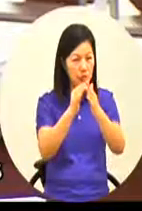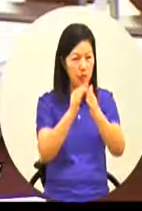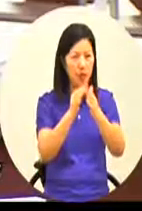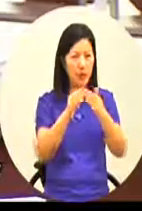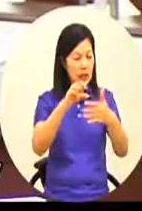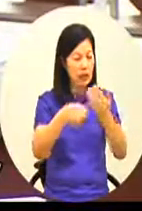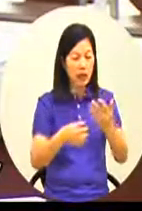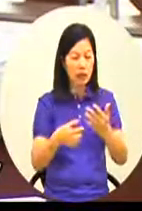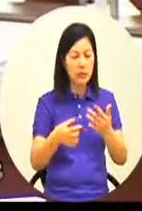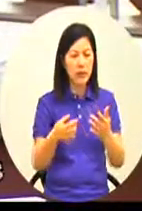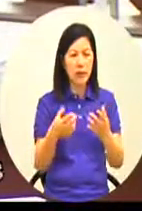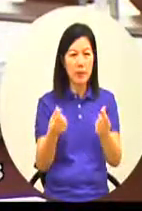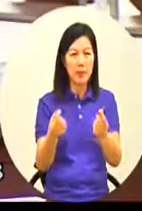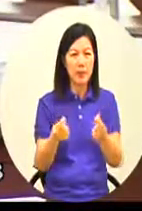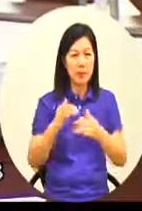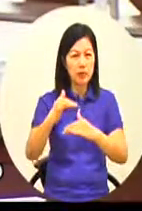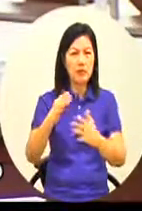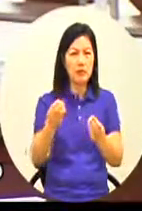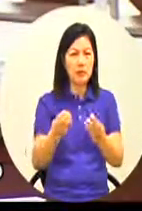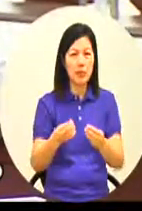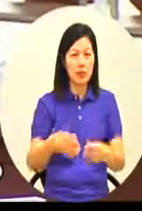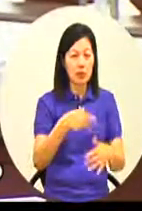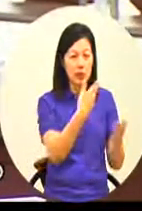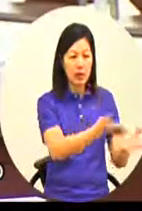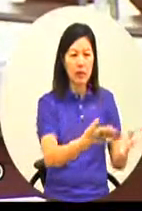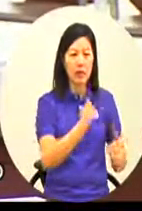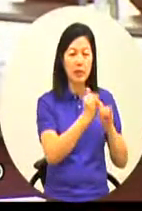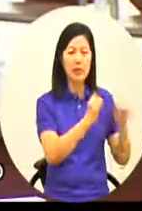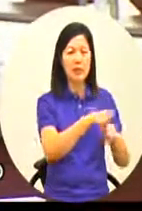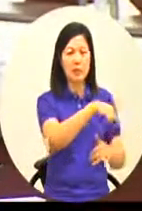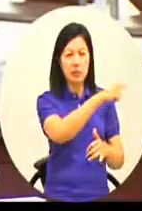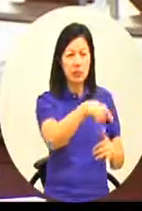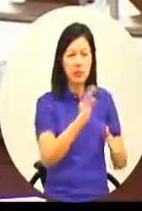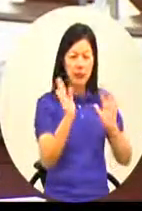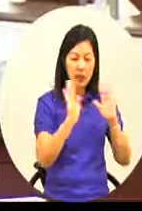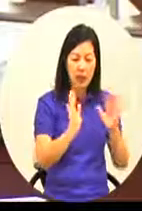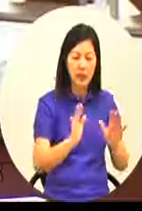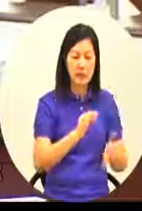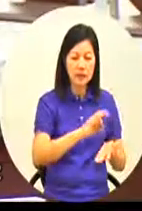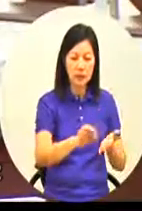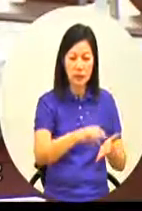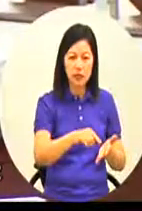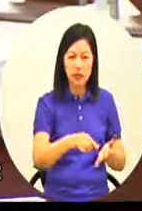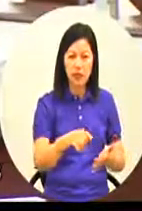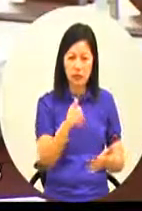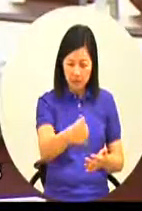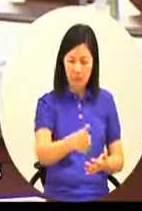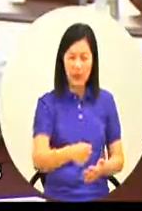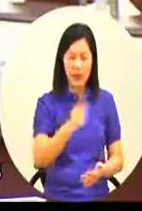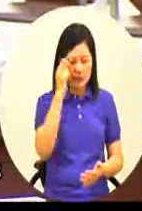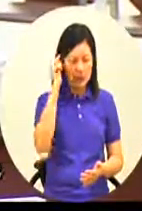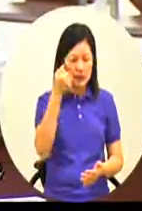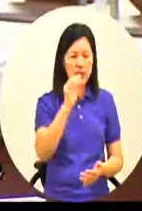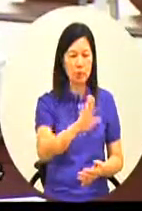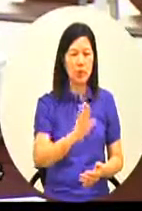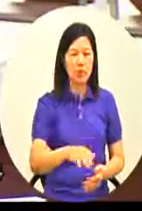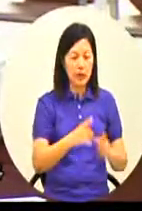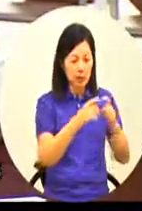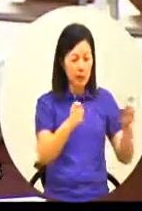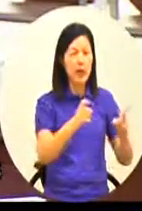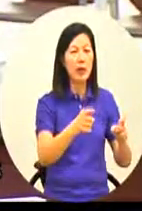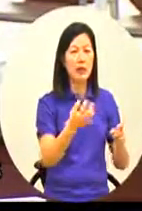提供予咱附近的囡仔用，这是最有意义的嘛。哦，啊，管理有诶无，拢是由庙来出嘛，因为庙钱嘛是来众生的